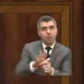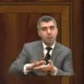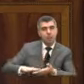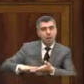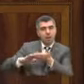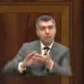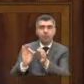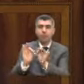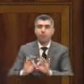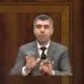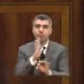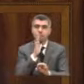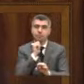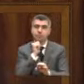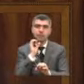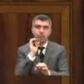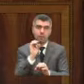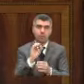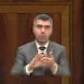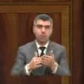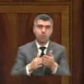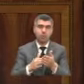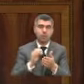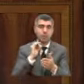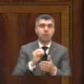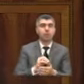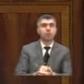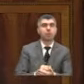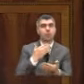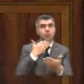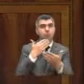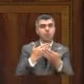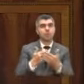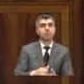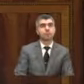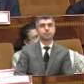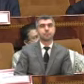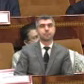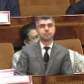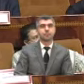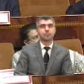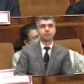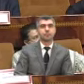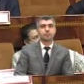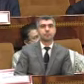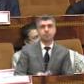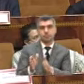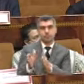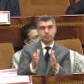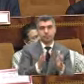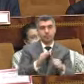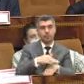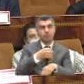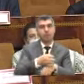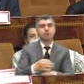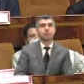التردد والانتظارية التي تطبع العمل الحكومي. شكرا سيد النائب محترم، انتهى الوقت للأسف.